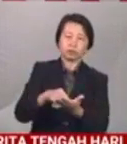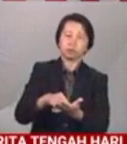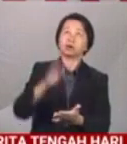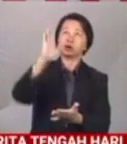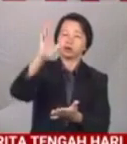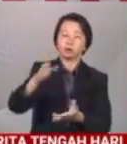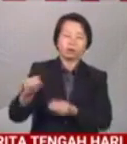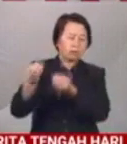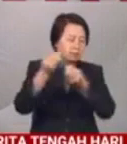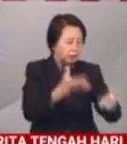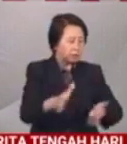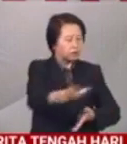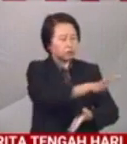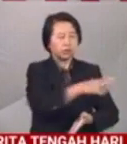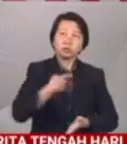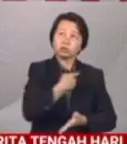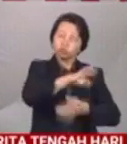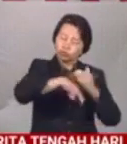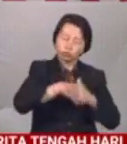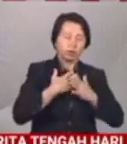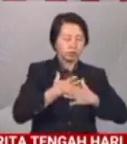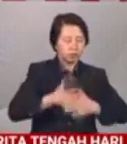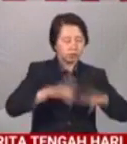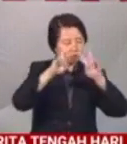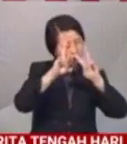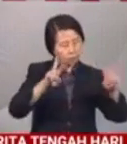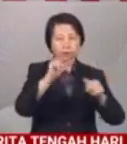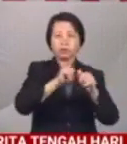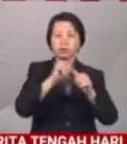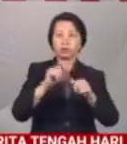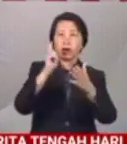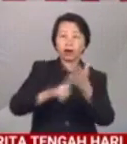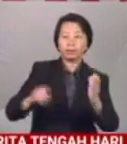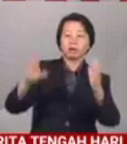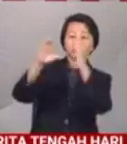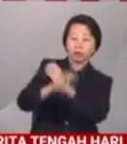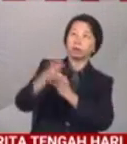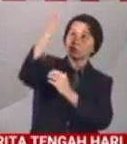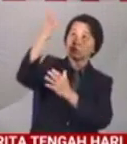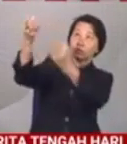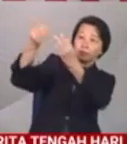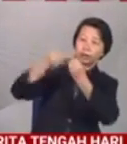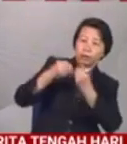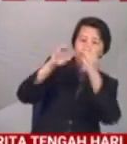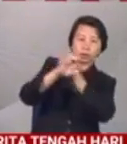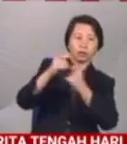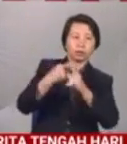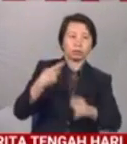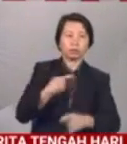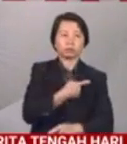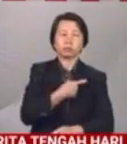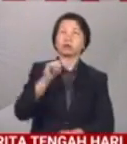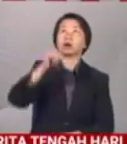tiupkanlah ketenangan dalam jiwa kami. Sesungguhnya setiap dugaan yang Engkau turunkan kepada kami, Ya